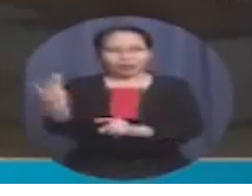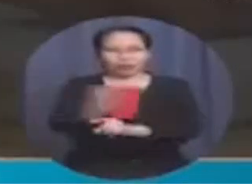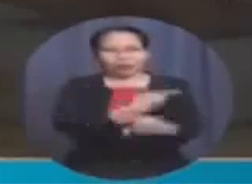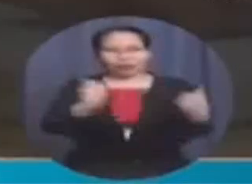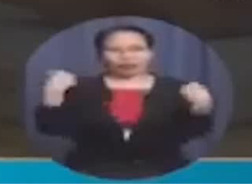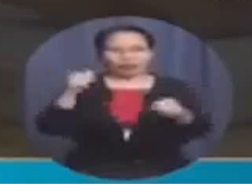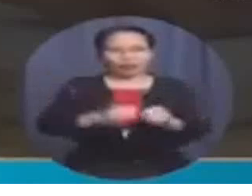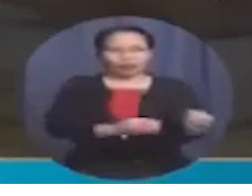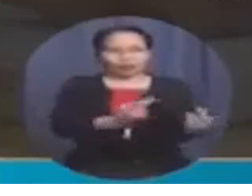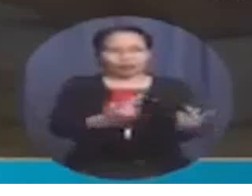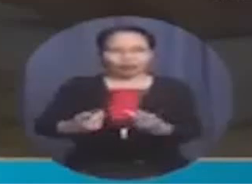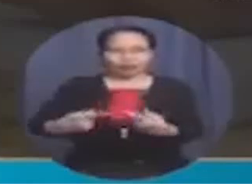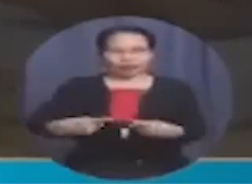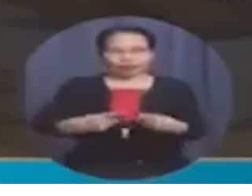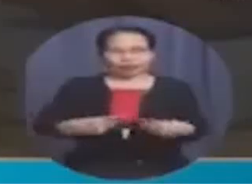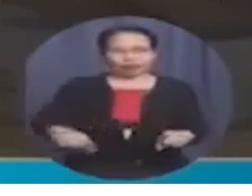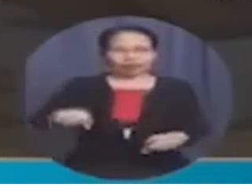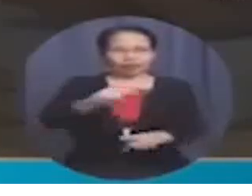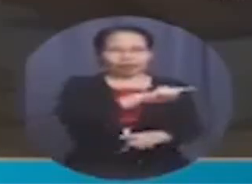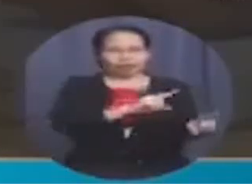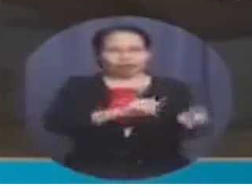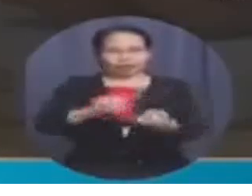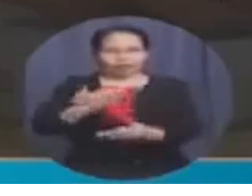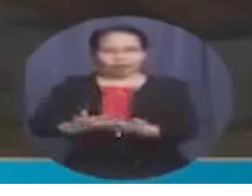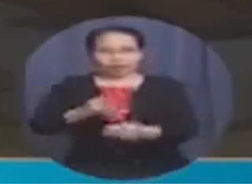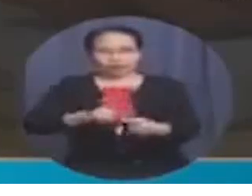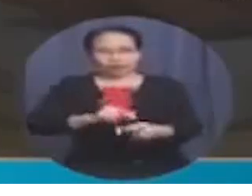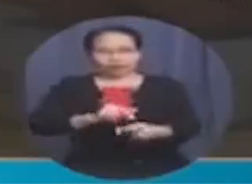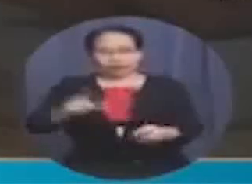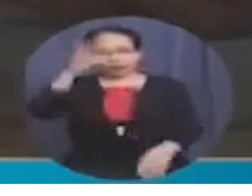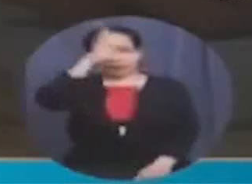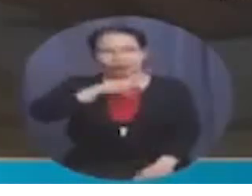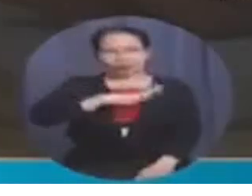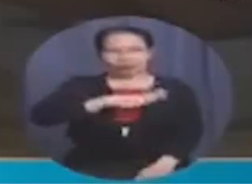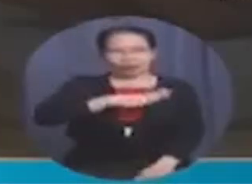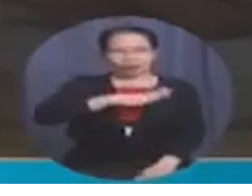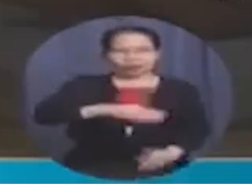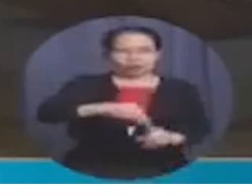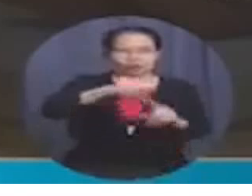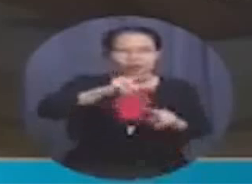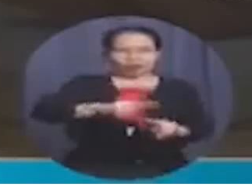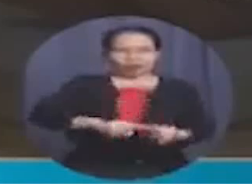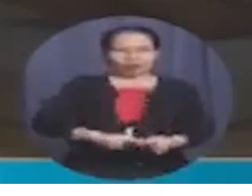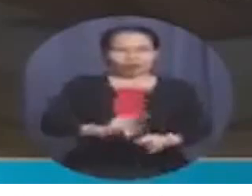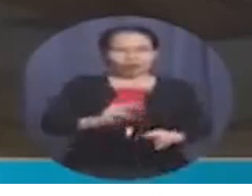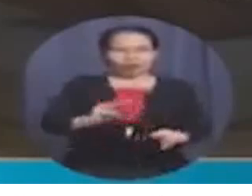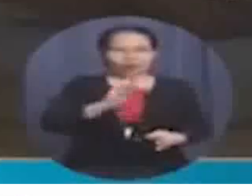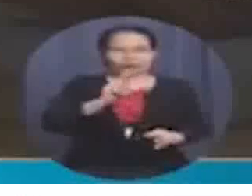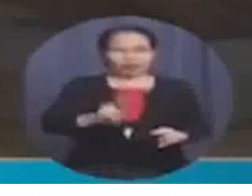katamong mayap a panahon, daptan tamoing mayap karing sablang tao, lalo na